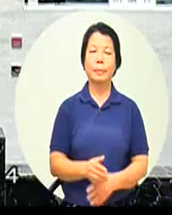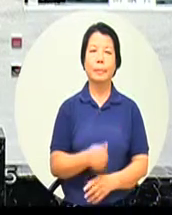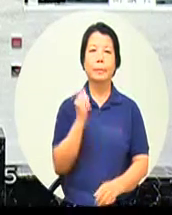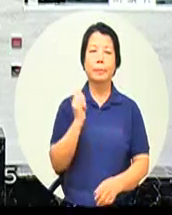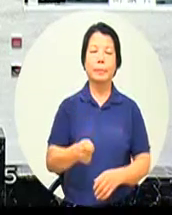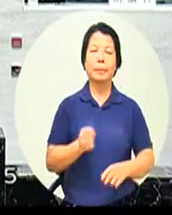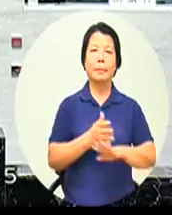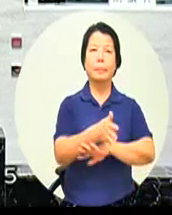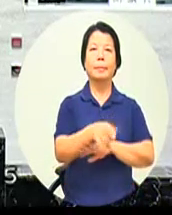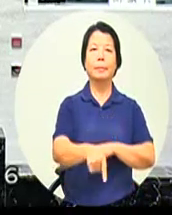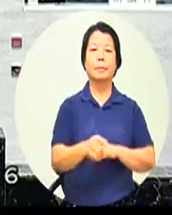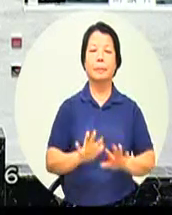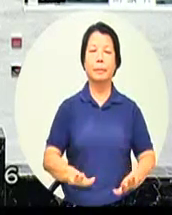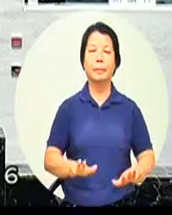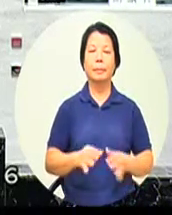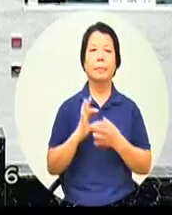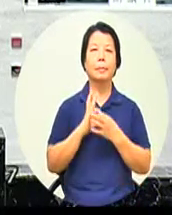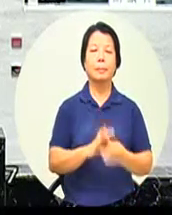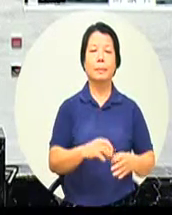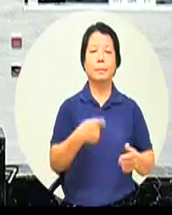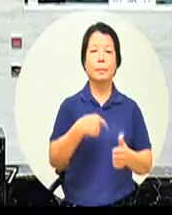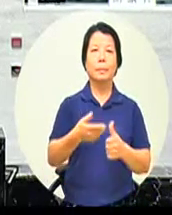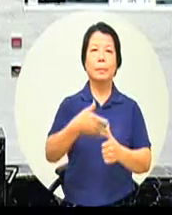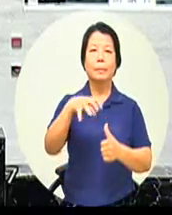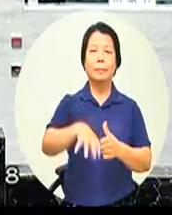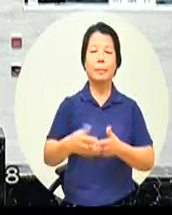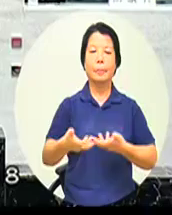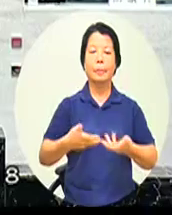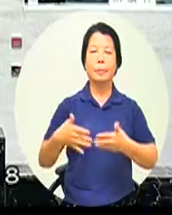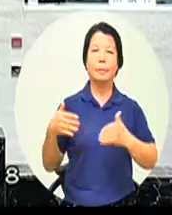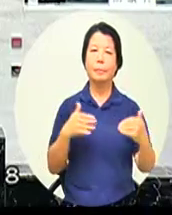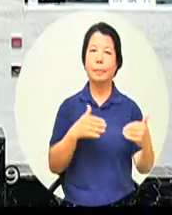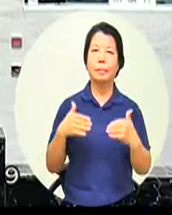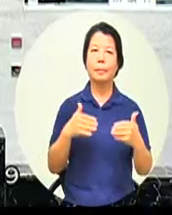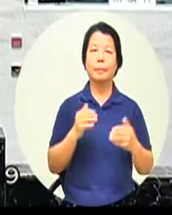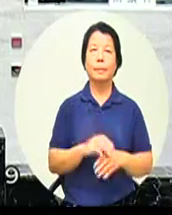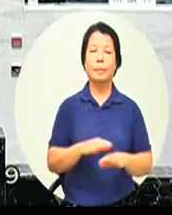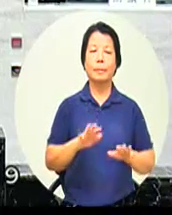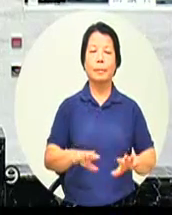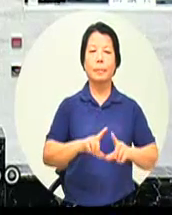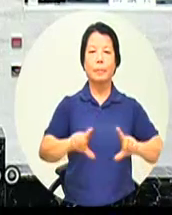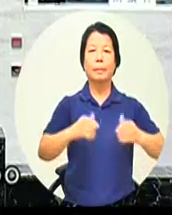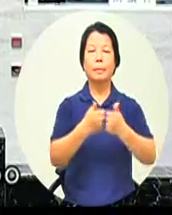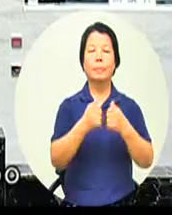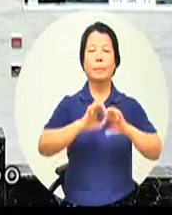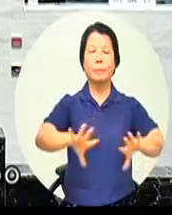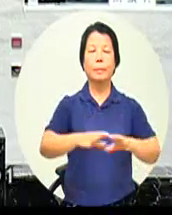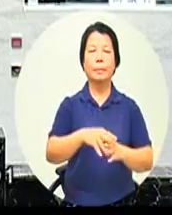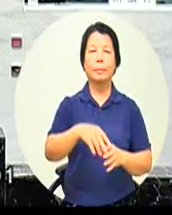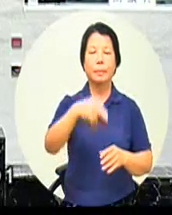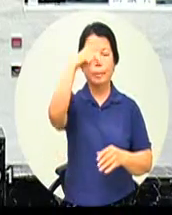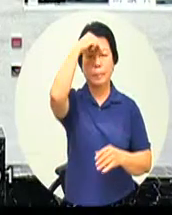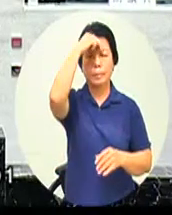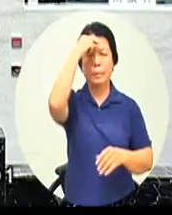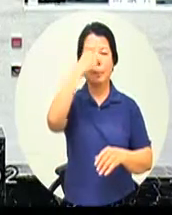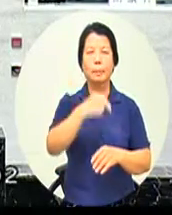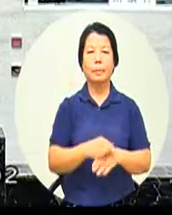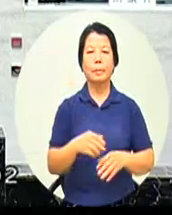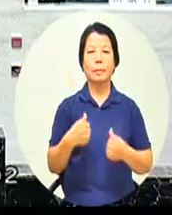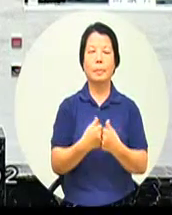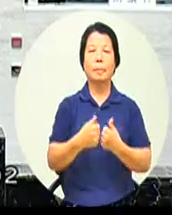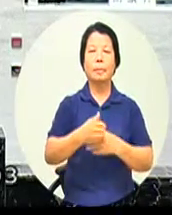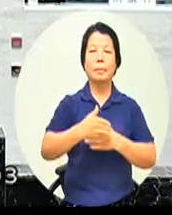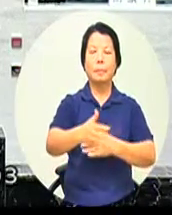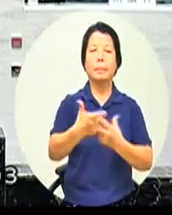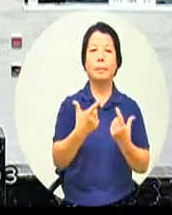来，继续进行教育部门业务质询。向大会报告，下午的议程继续进行教